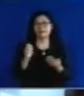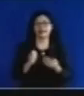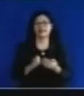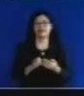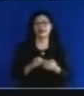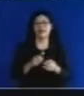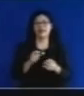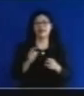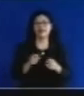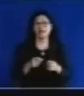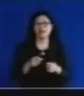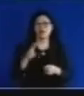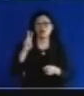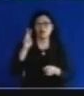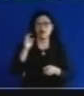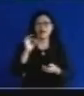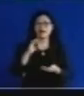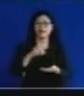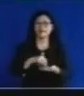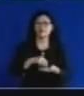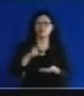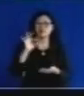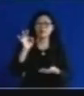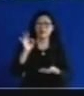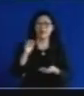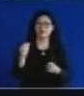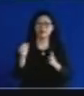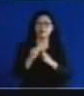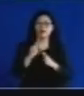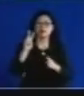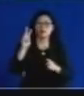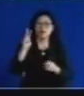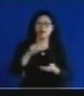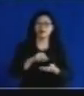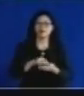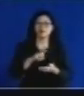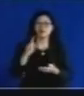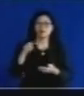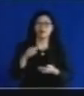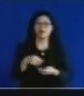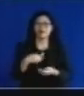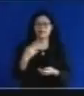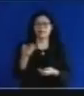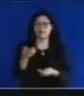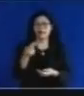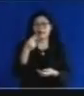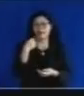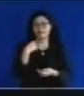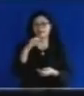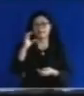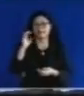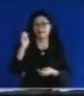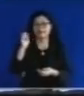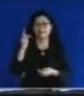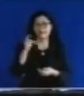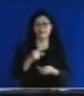2014. Justru saat itu petani sangat menikmati harga bawang yang cukup bagus. Ya, rata-rata